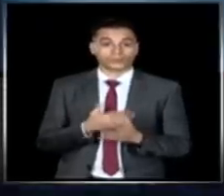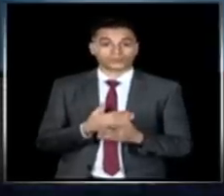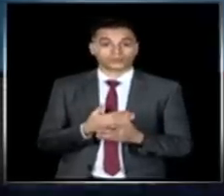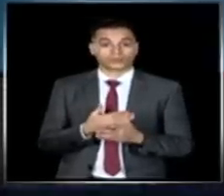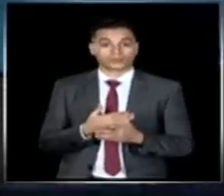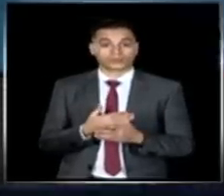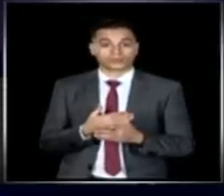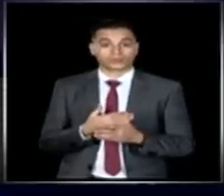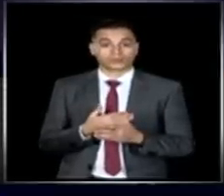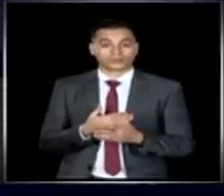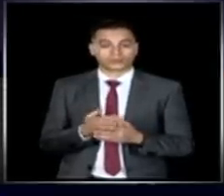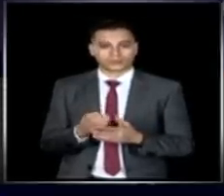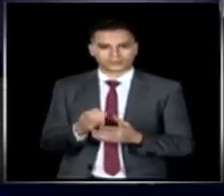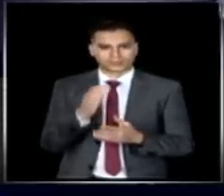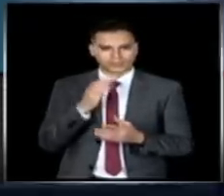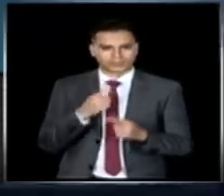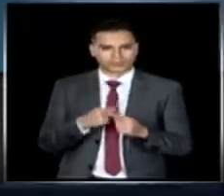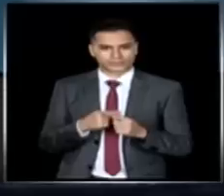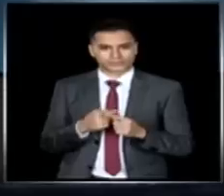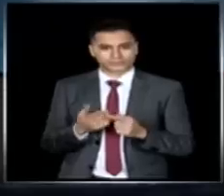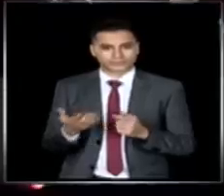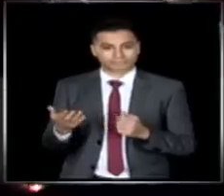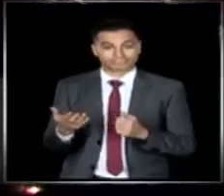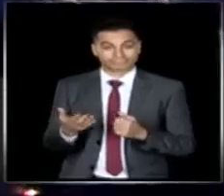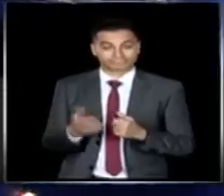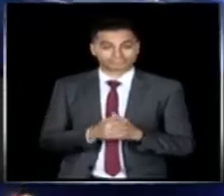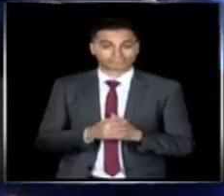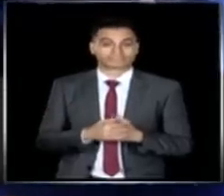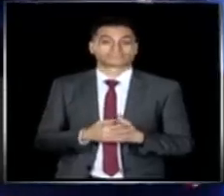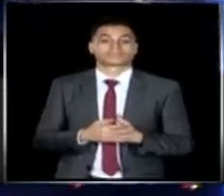إجابتك 18. إجابة خاطئة.